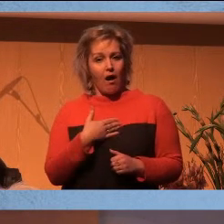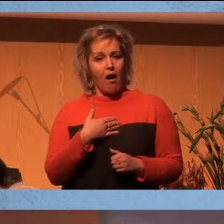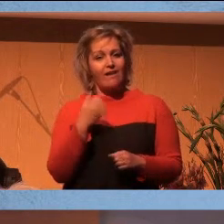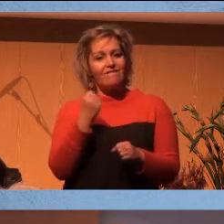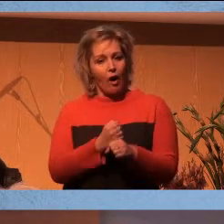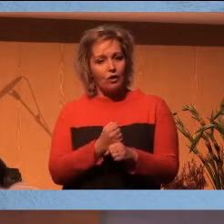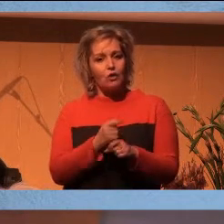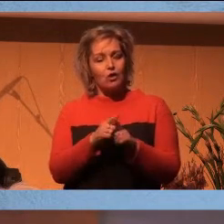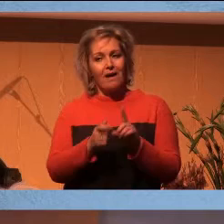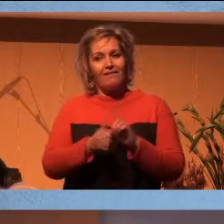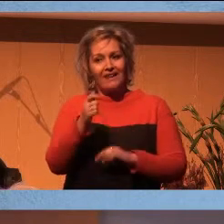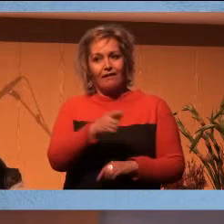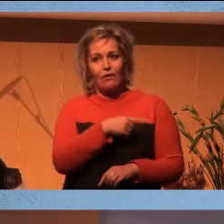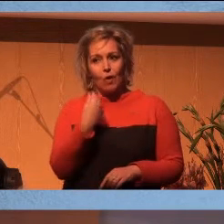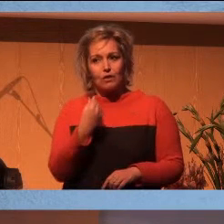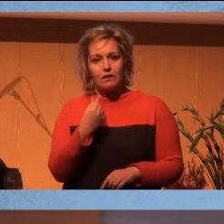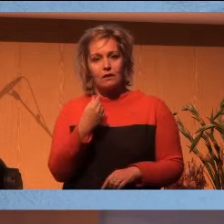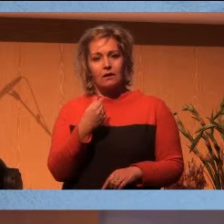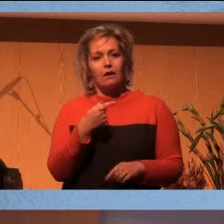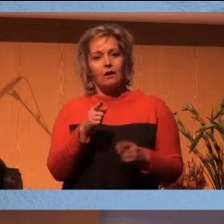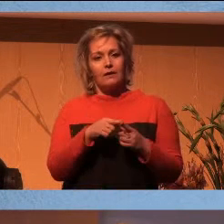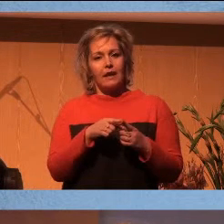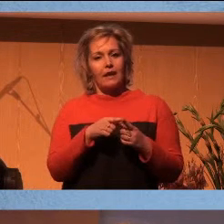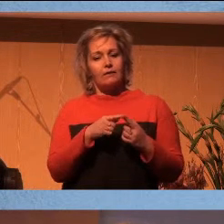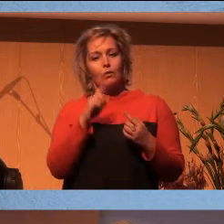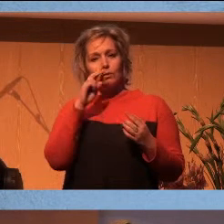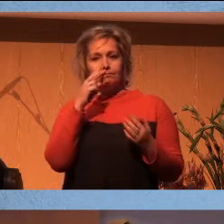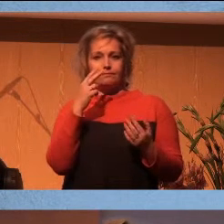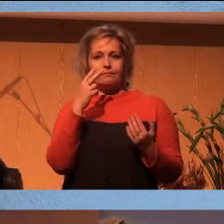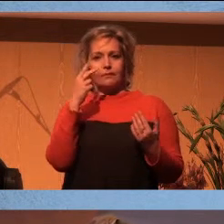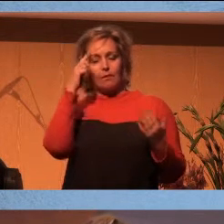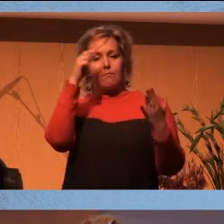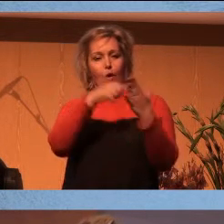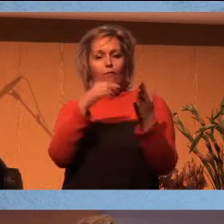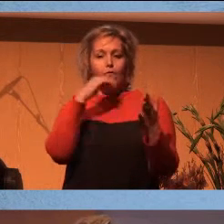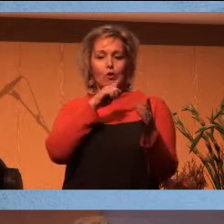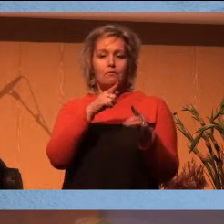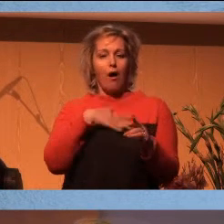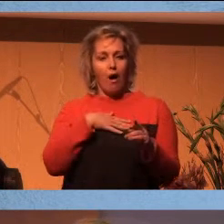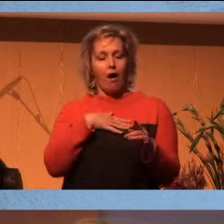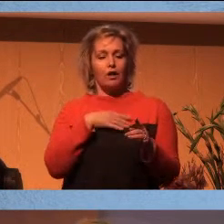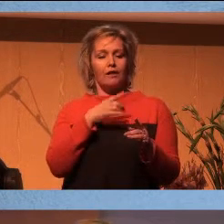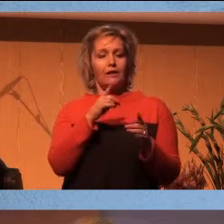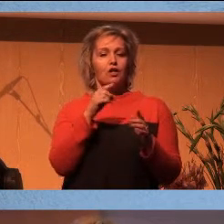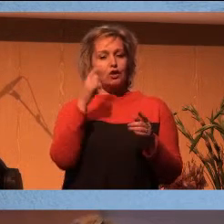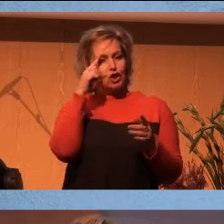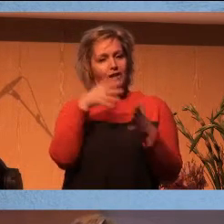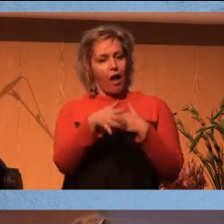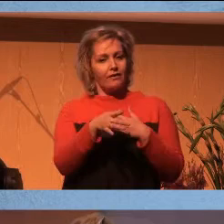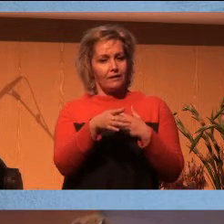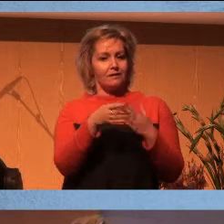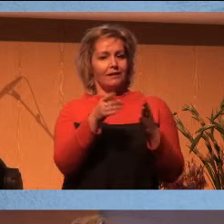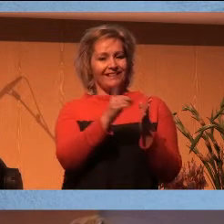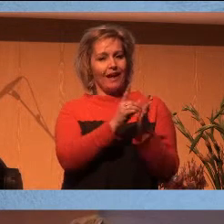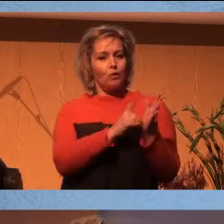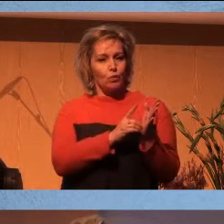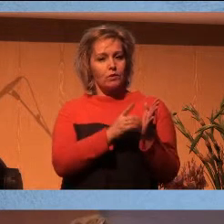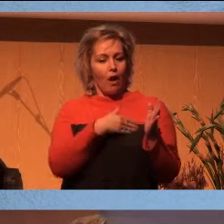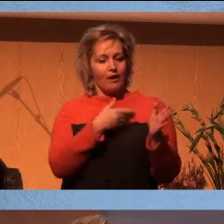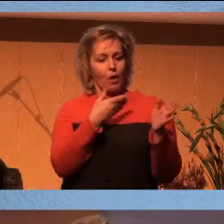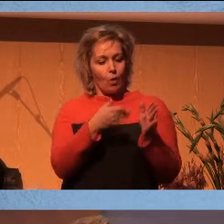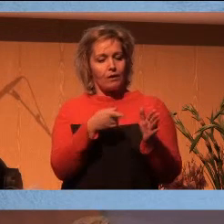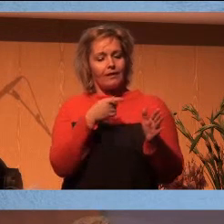faktum som viktig for oss, og det at leveutsiktene for folk som har psykiatriske diagnoser i Norden også